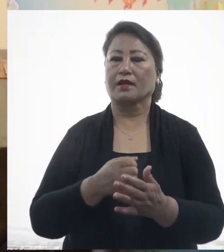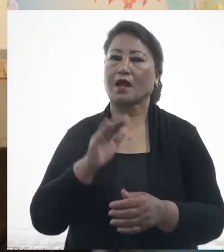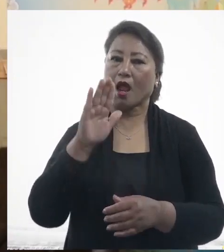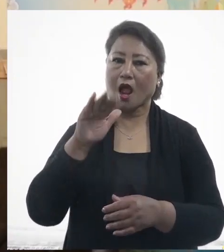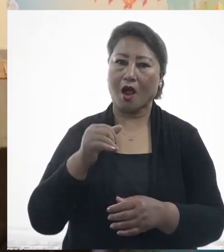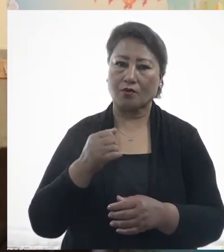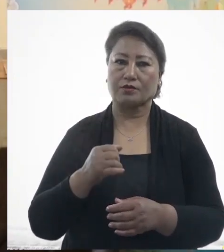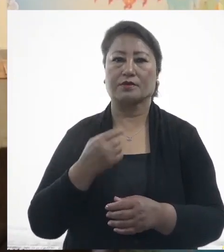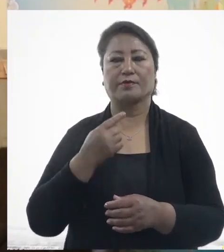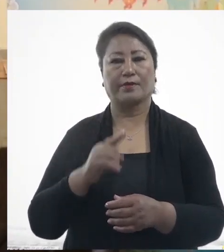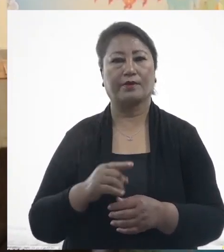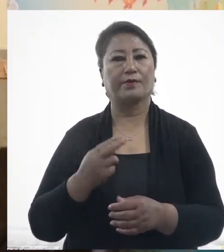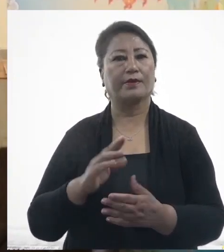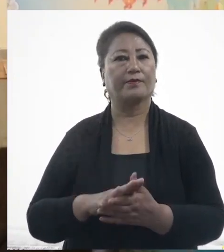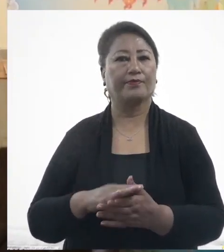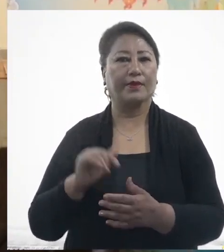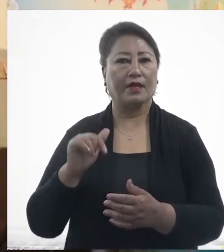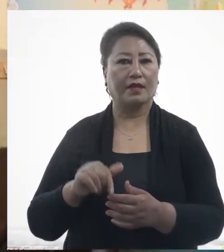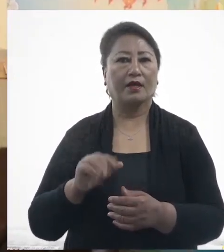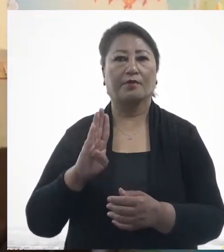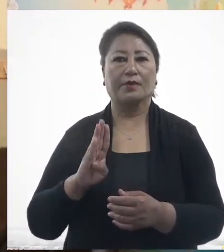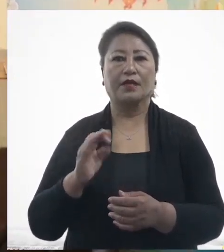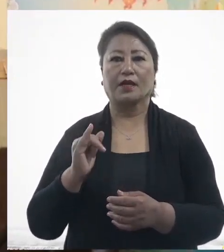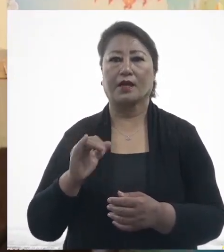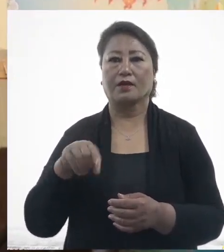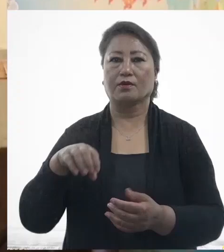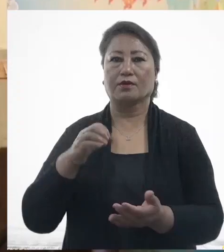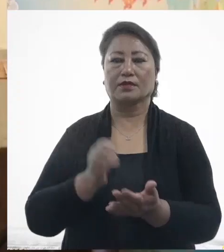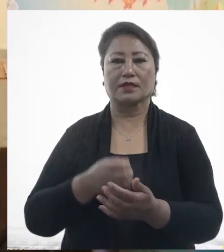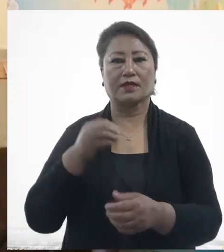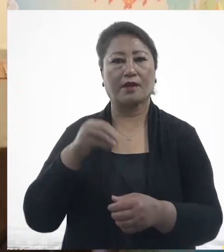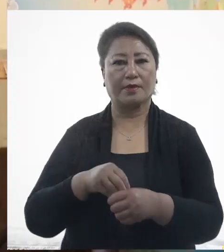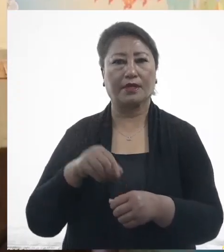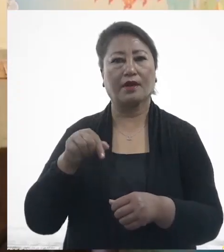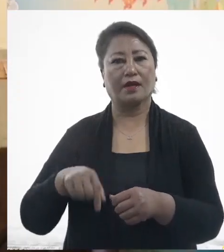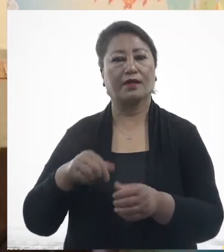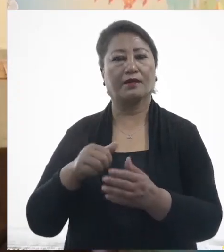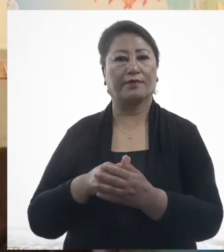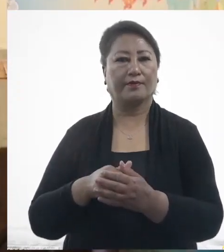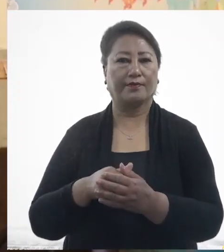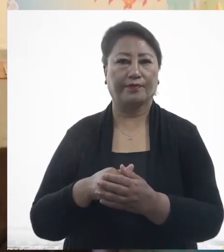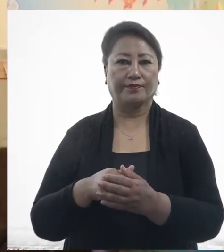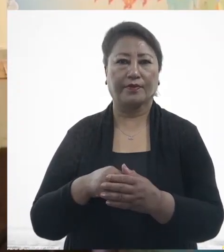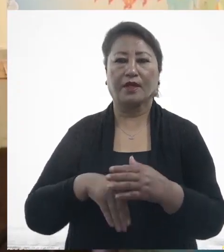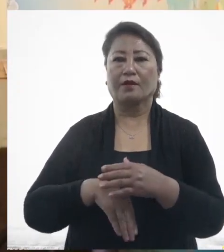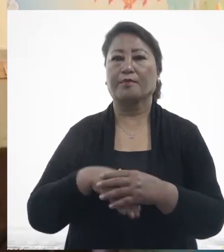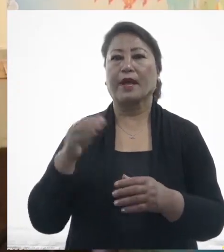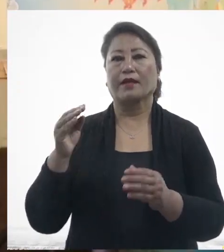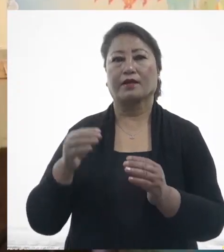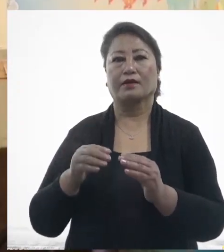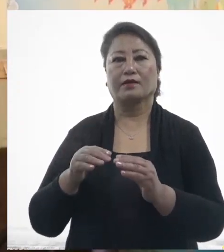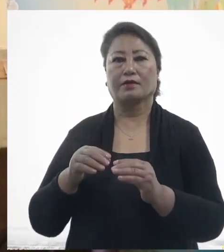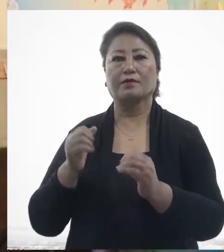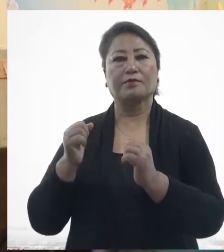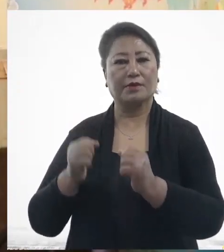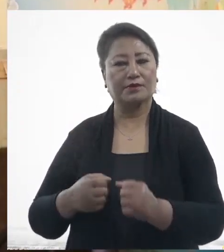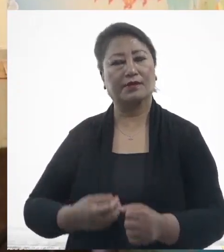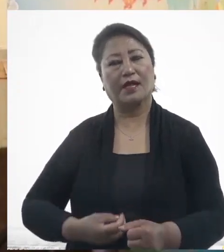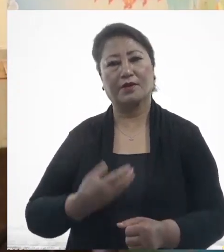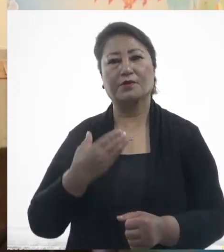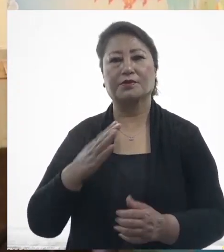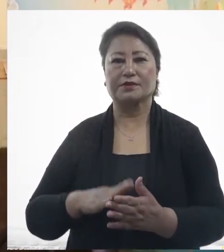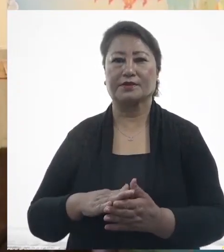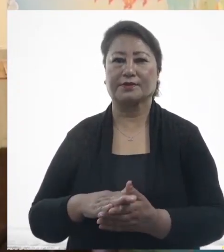भनेर चाहिँ हामीलाई बिआइएमा कोर्स सकेर चाहिँ म अहिले हाल बाहिर बस्न थालेको छु, एकदम खुसी भइरहेको छ।